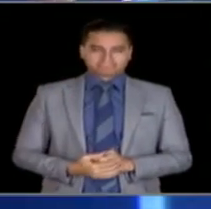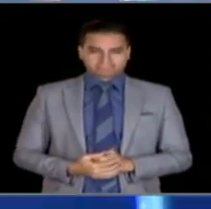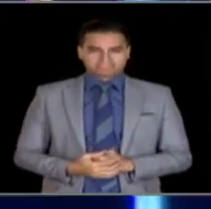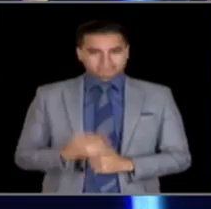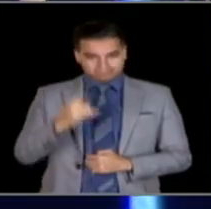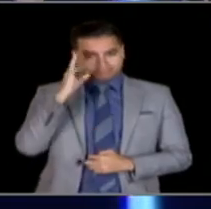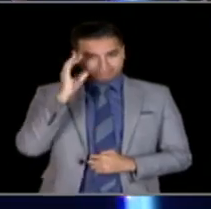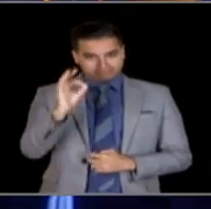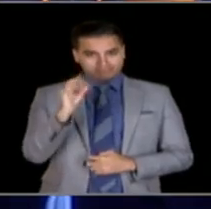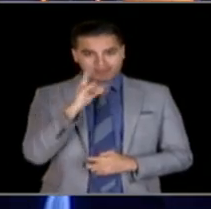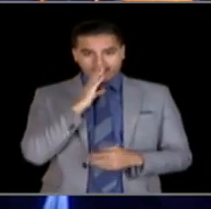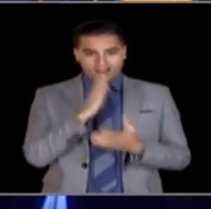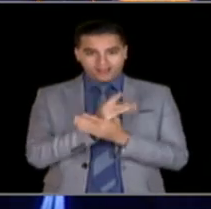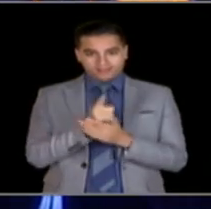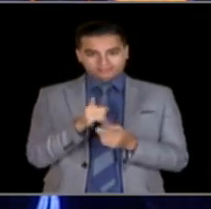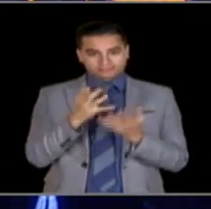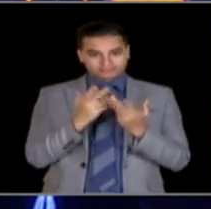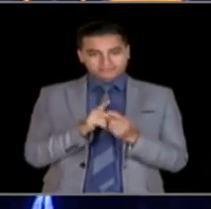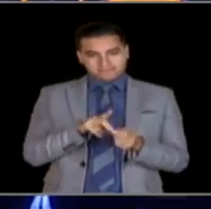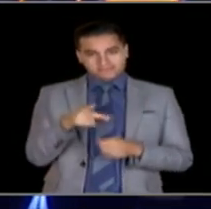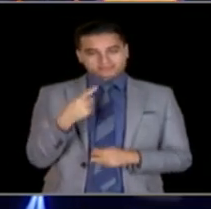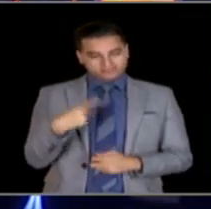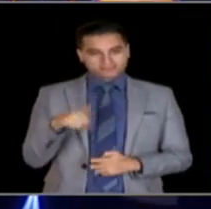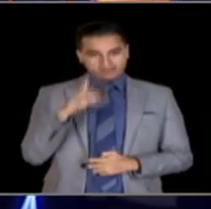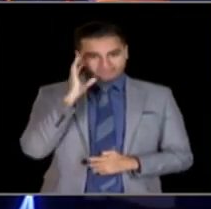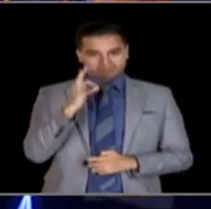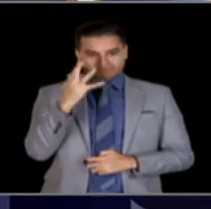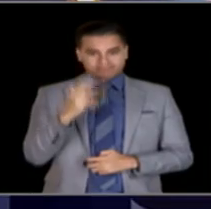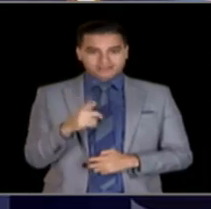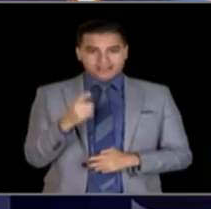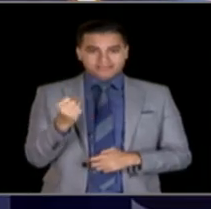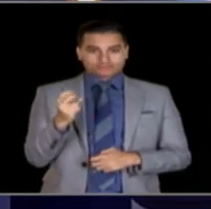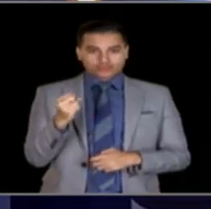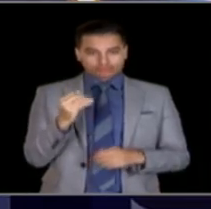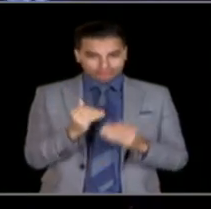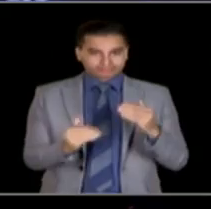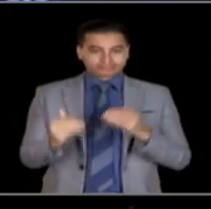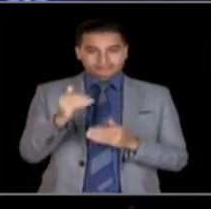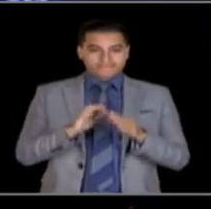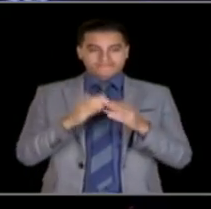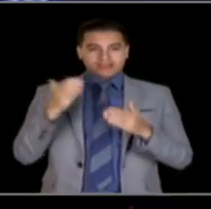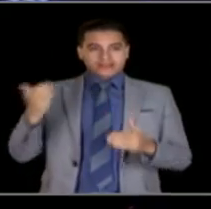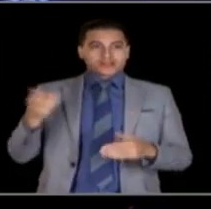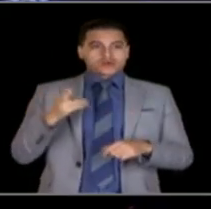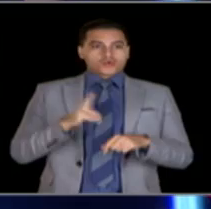كان عندك حق تنزلي قدرات ذهنية. غيرت النتيجة 25 الأندلس